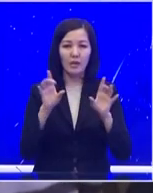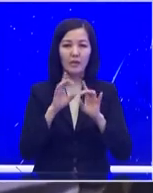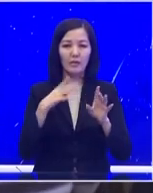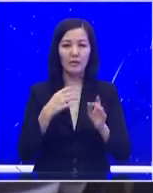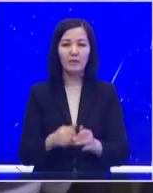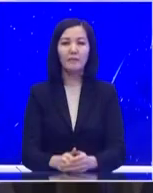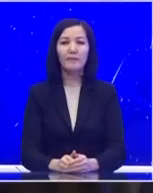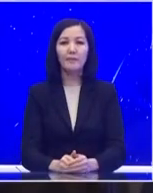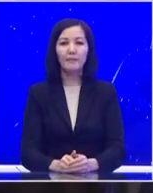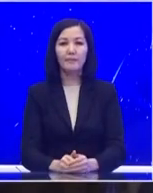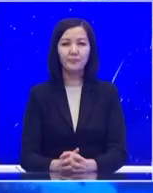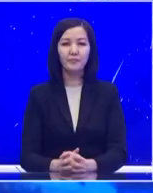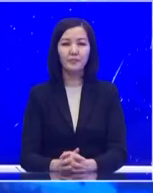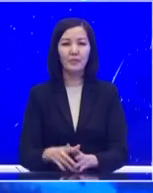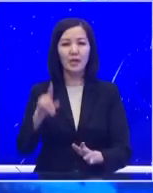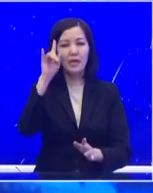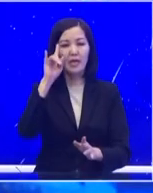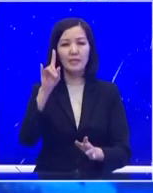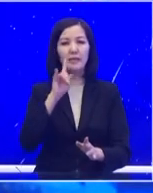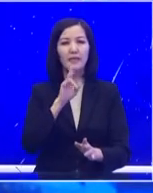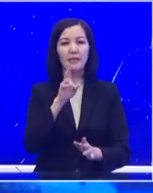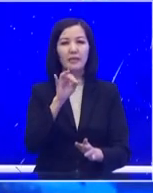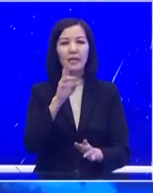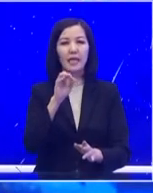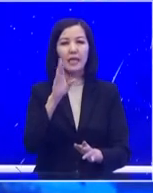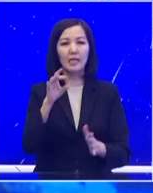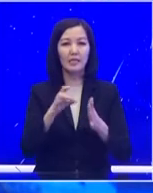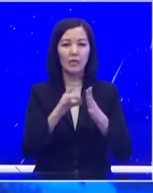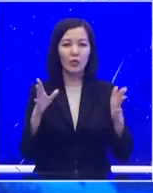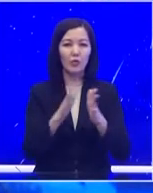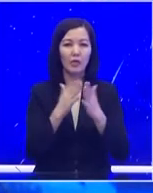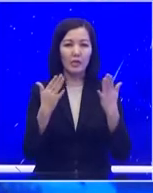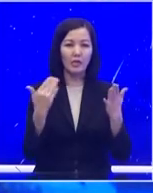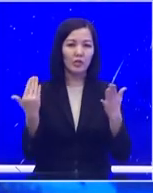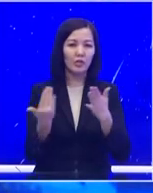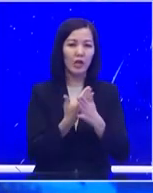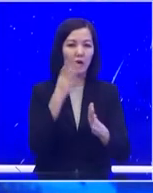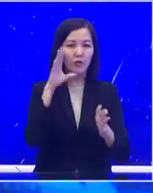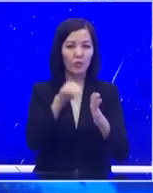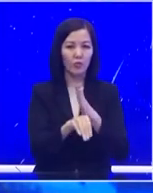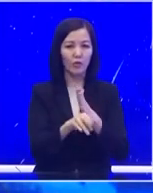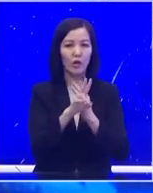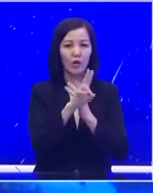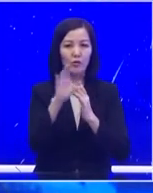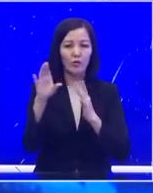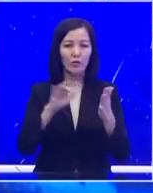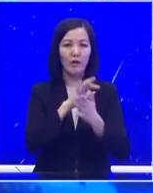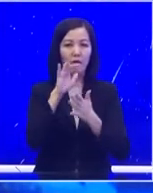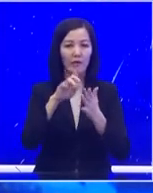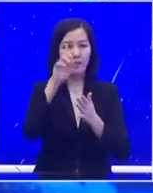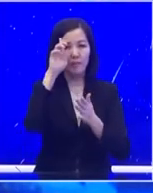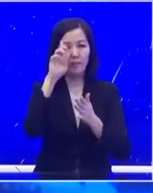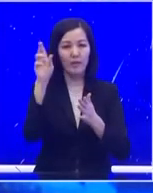Жетісу телеарнасы. Қазақстанның Гиннес рекордтар кітабы жаңа рекордпен толықты. Нұрсұлтан қалалық